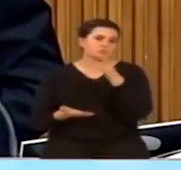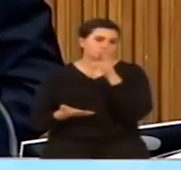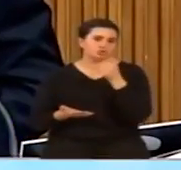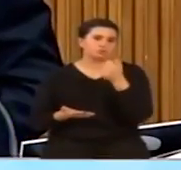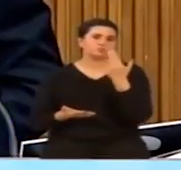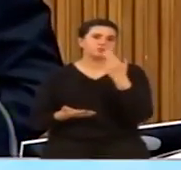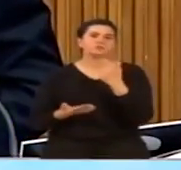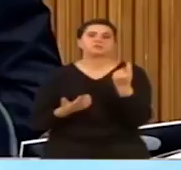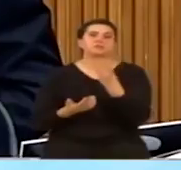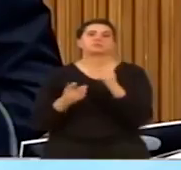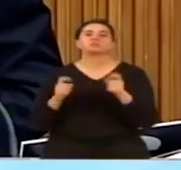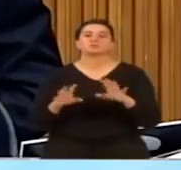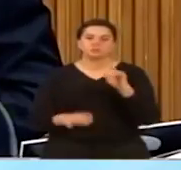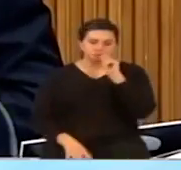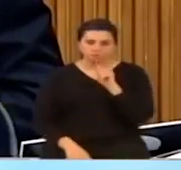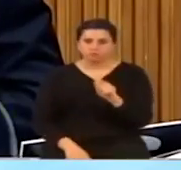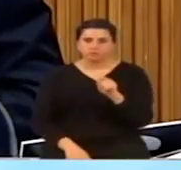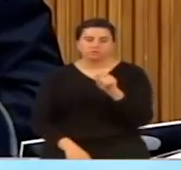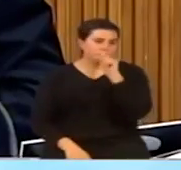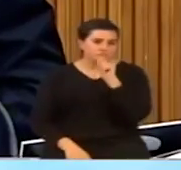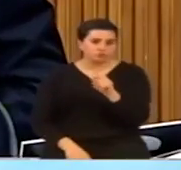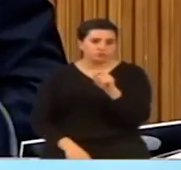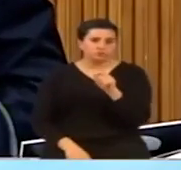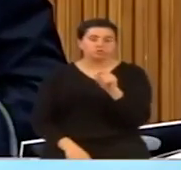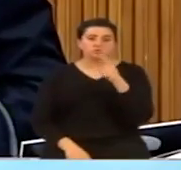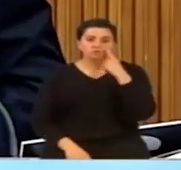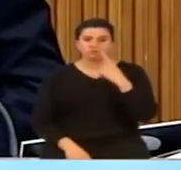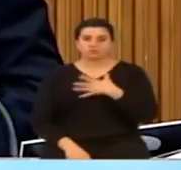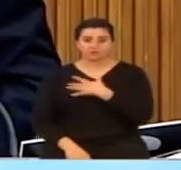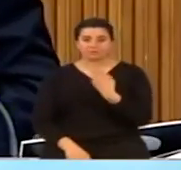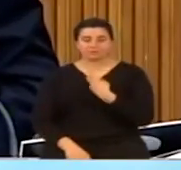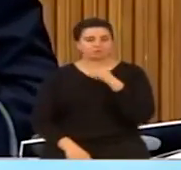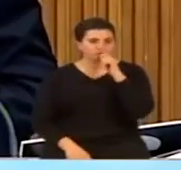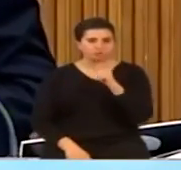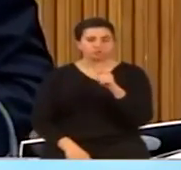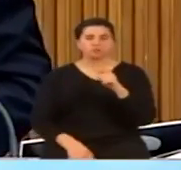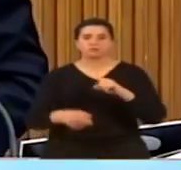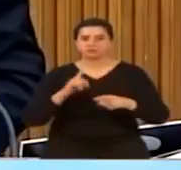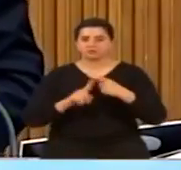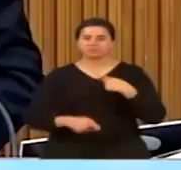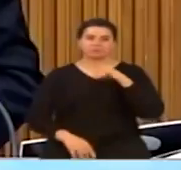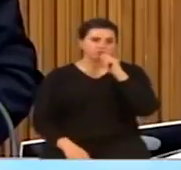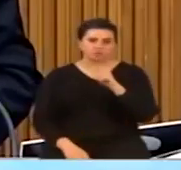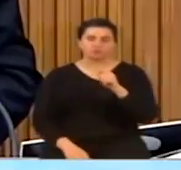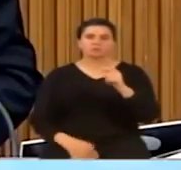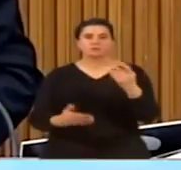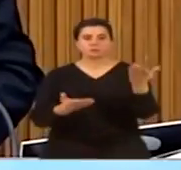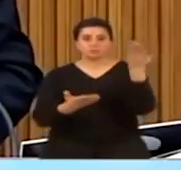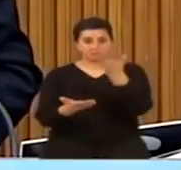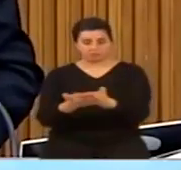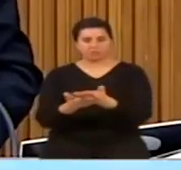367'yi bulamayız. Söz. Söz. Cumhuriyet Halk Partisi'nin sözü, Kılıçdaroğlu'nun sözü. Getir